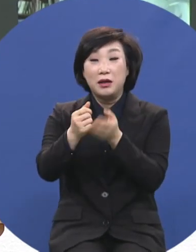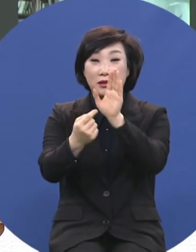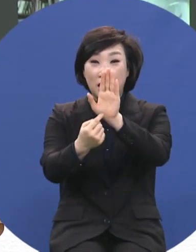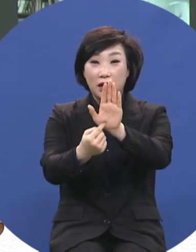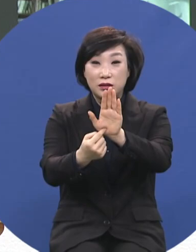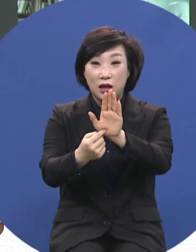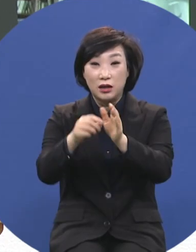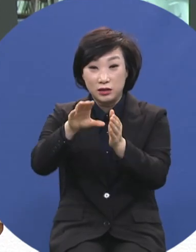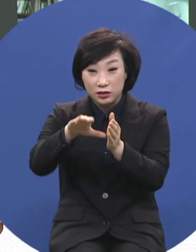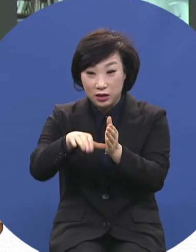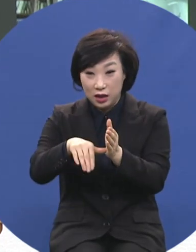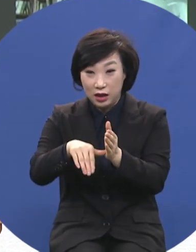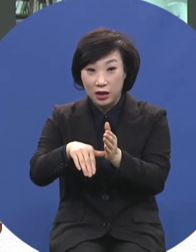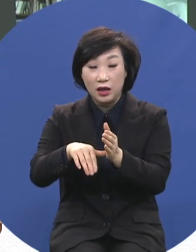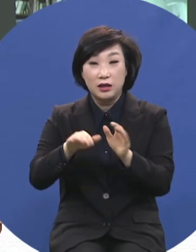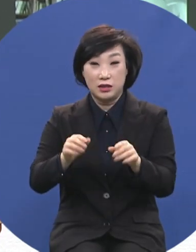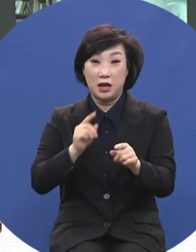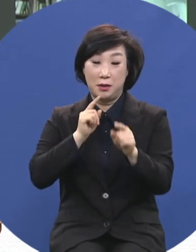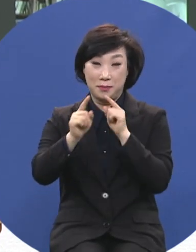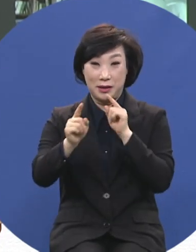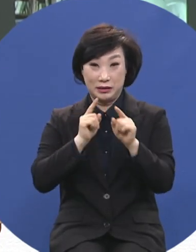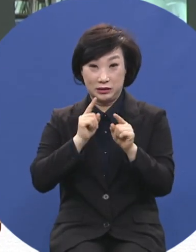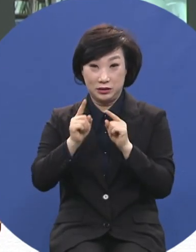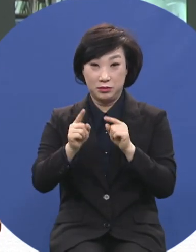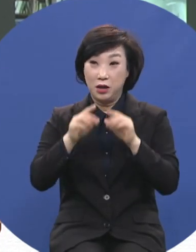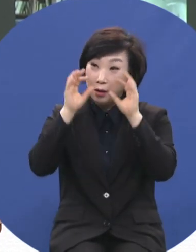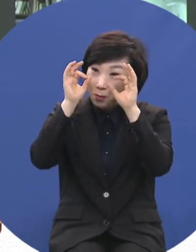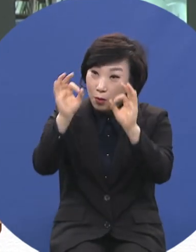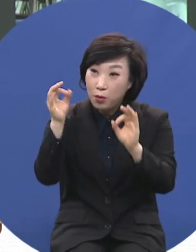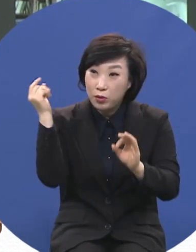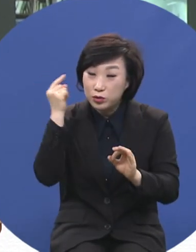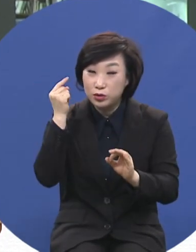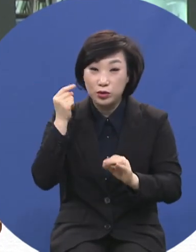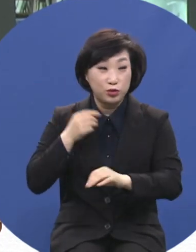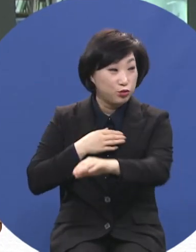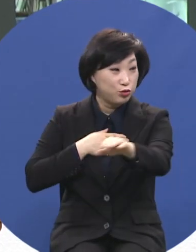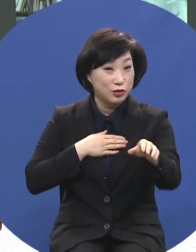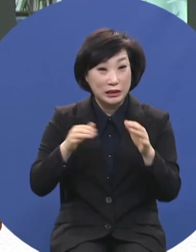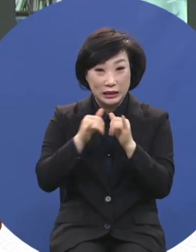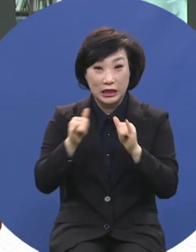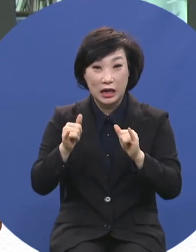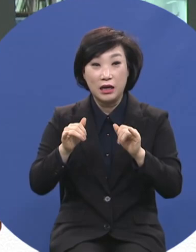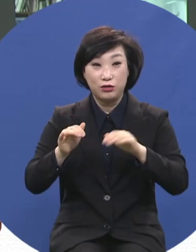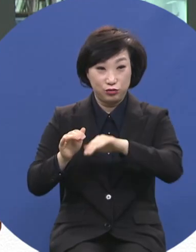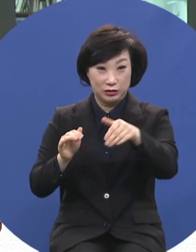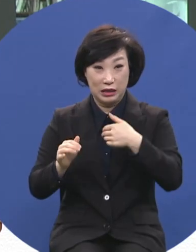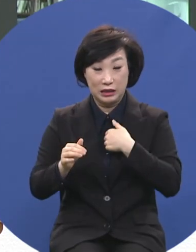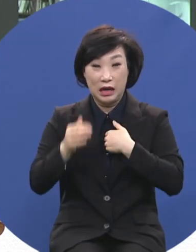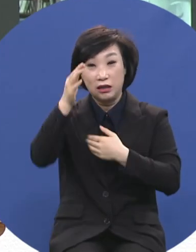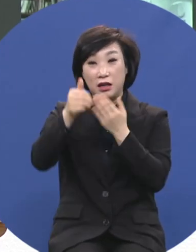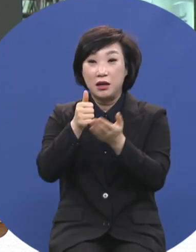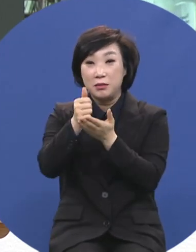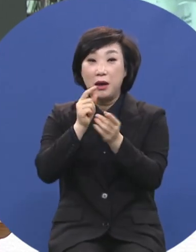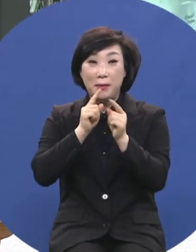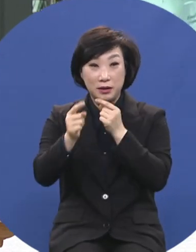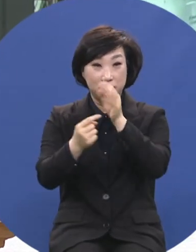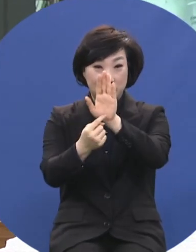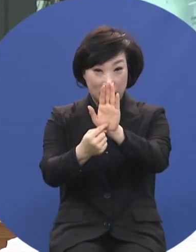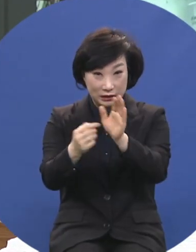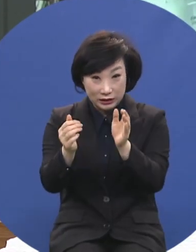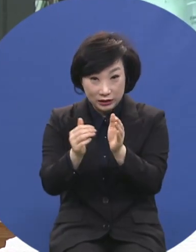자신을 나타낼 때 말씀을 들을 수가 있는 인간에게 이 말씀을